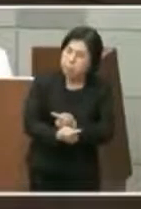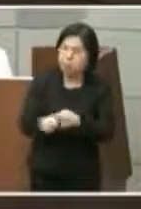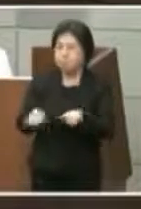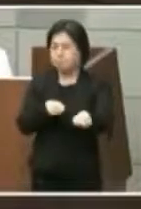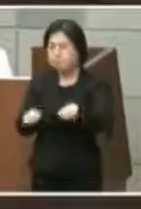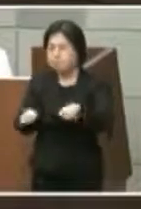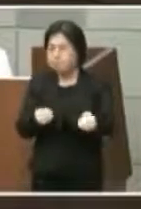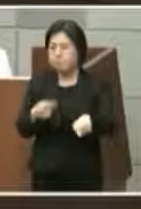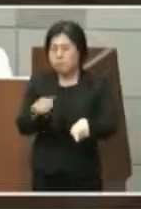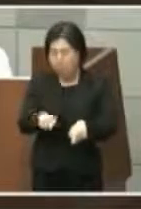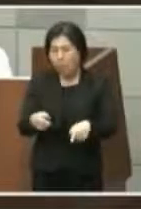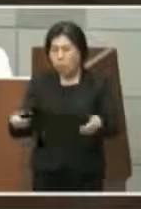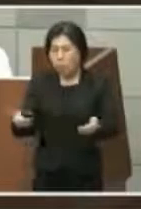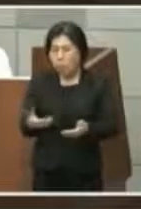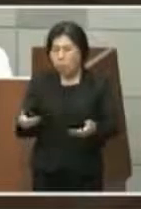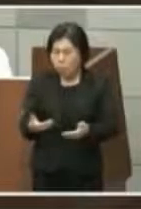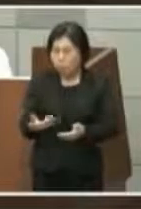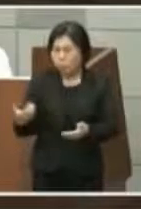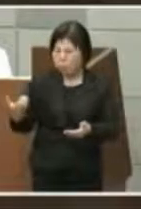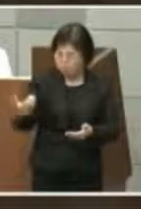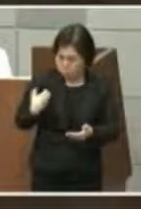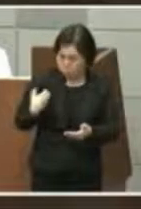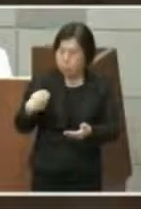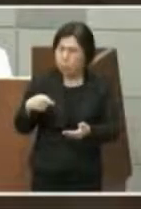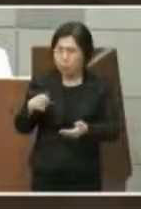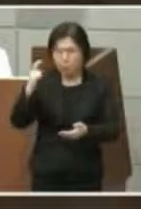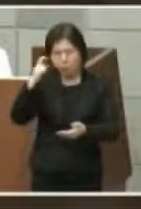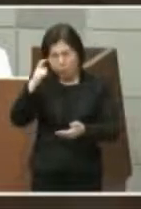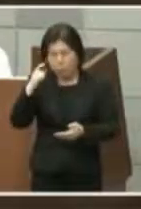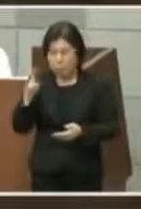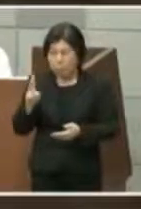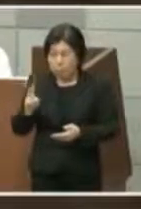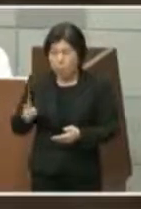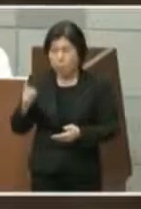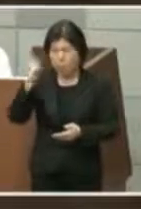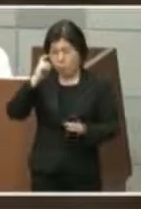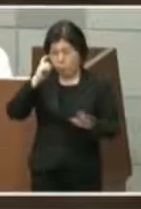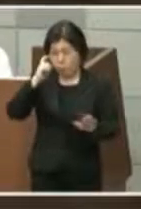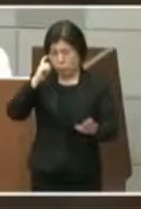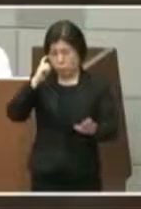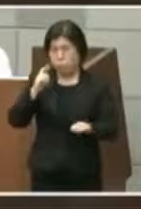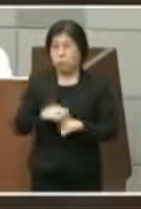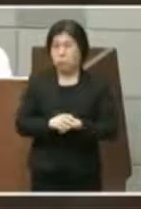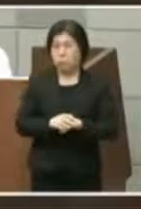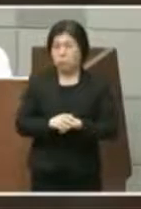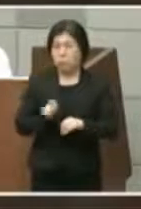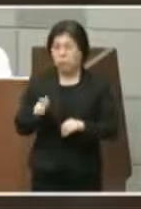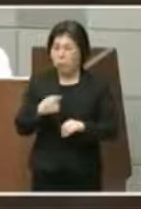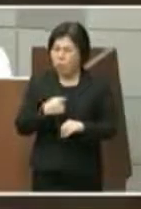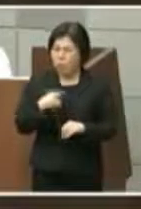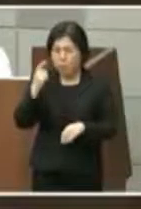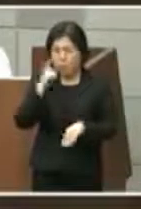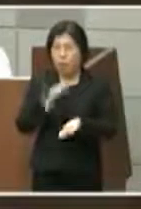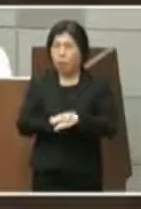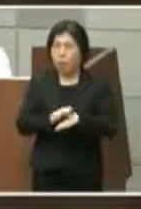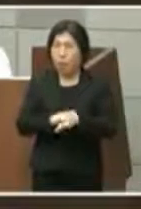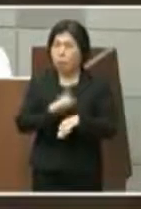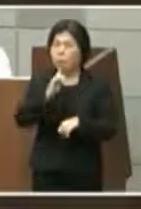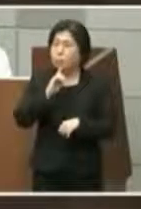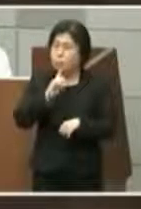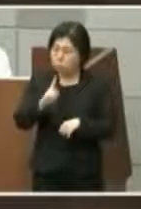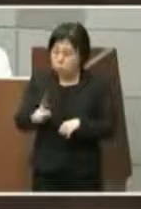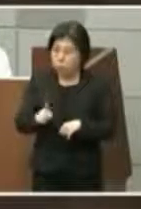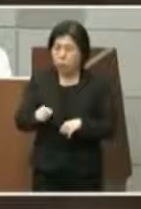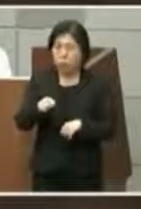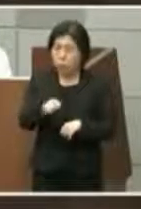の任務を担っているとの認識があると推察いたします。私の認識を述べるなら、